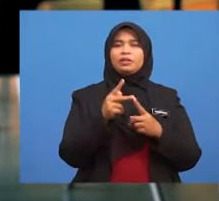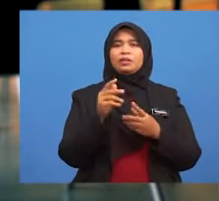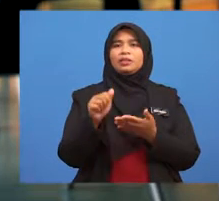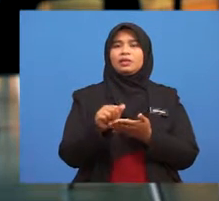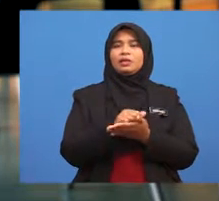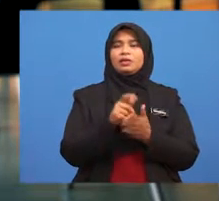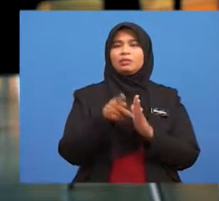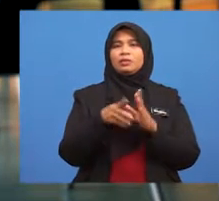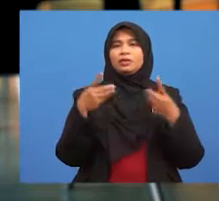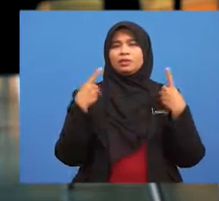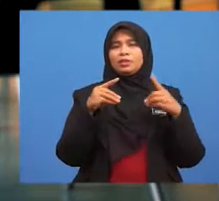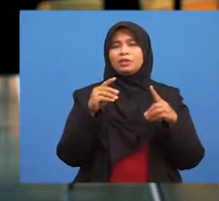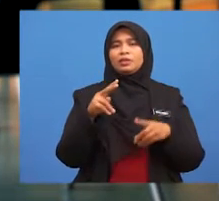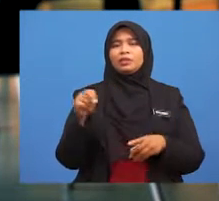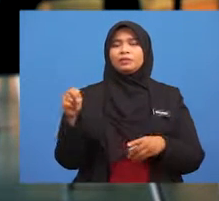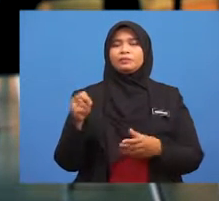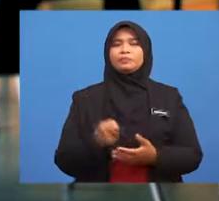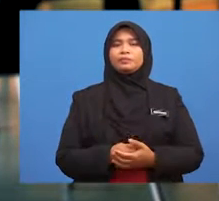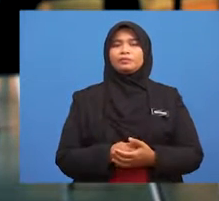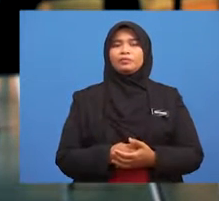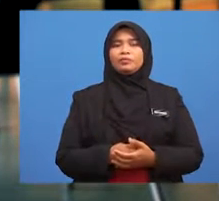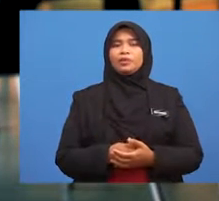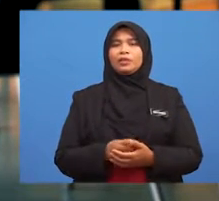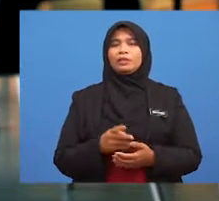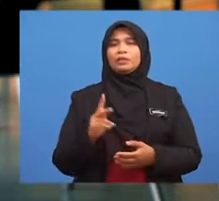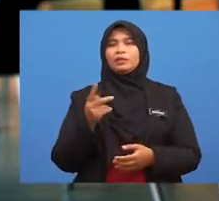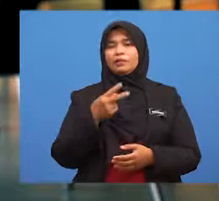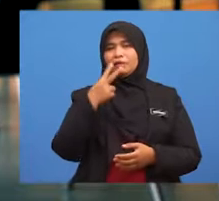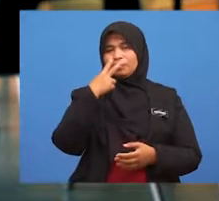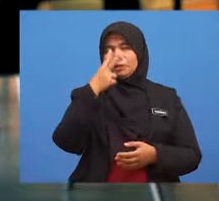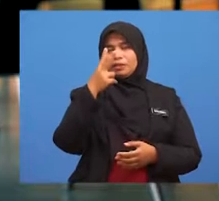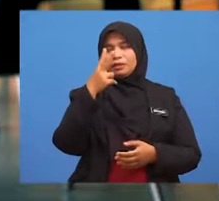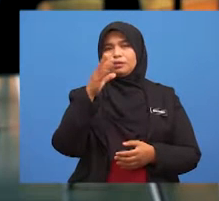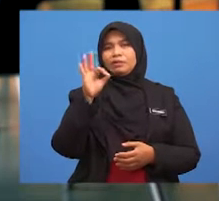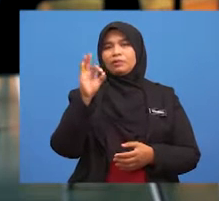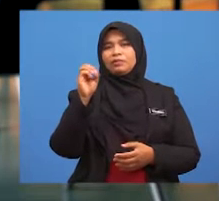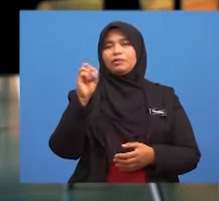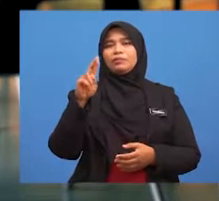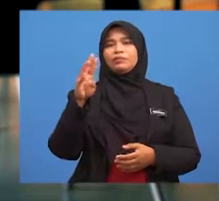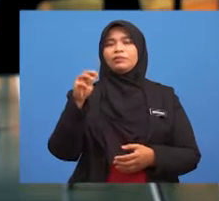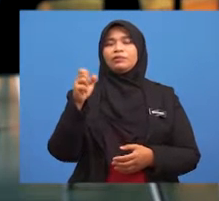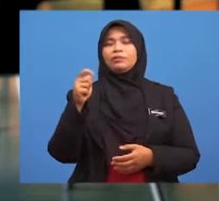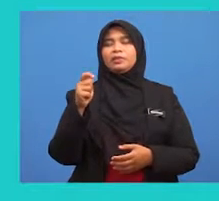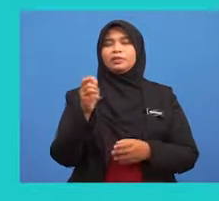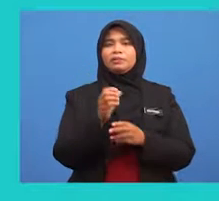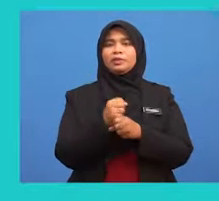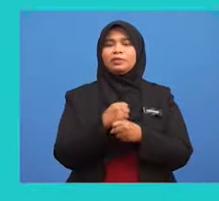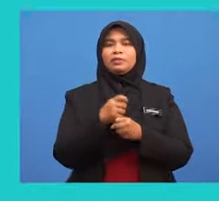Jelaskan murid-murid. Mari kita lihat pula format akaun pengeluaran bentuk